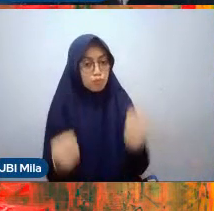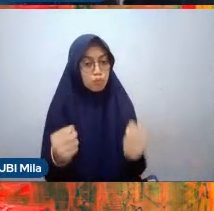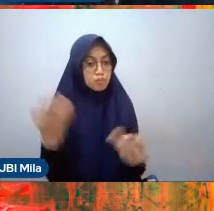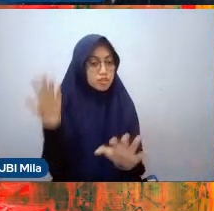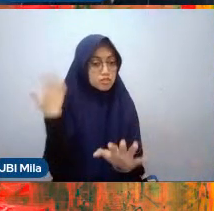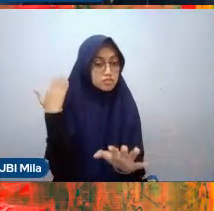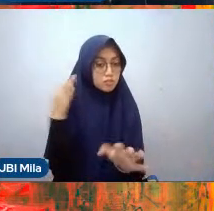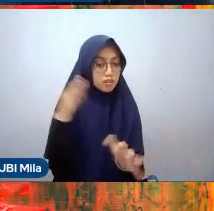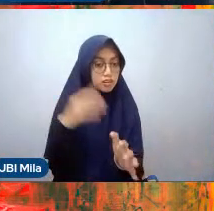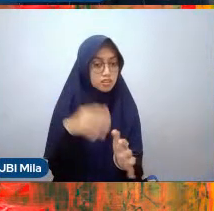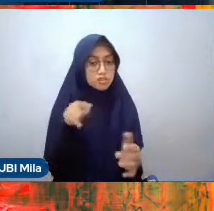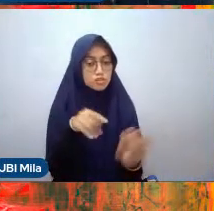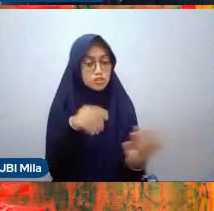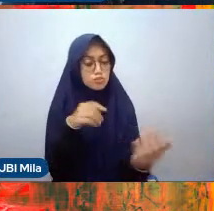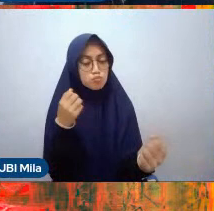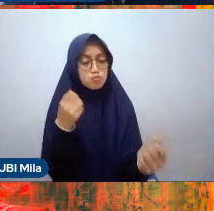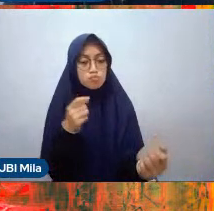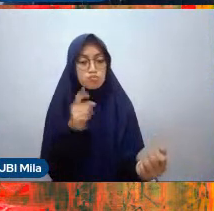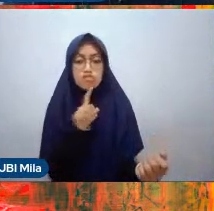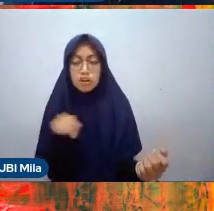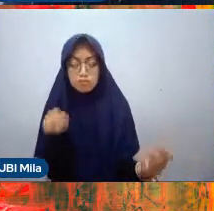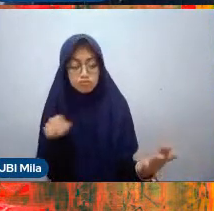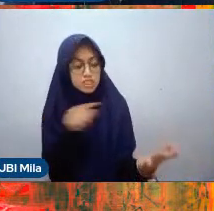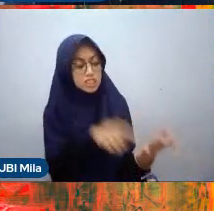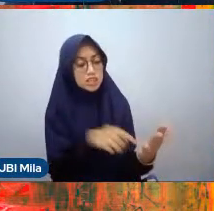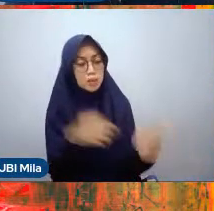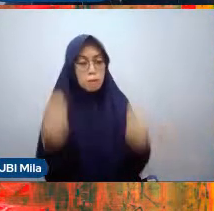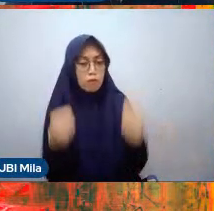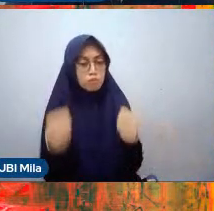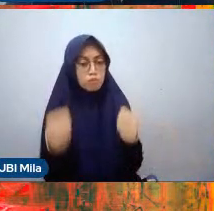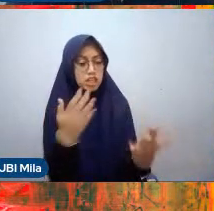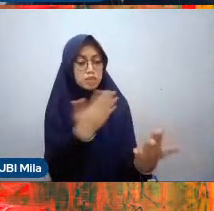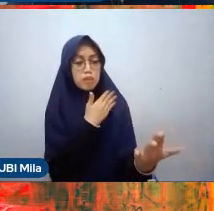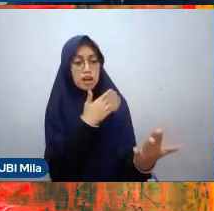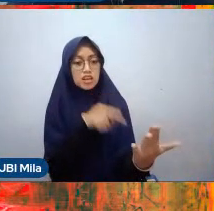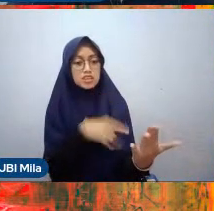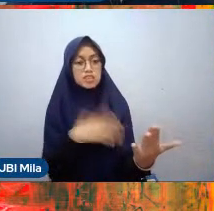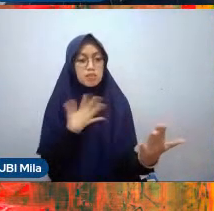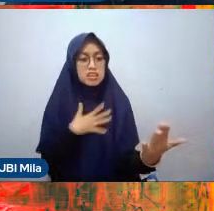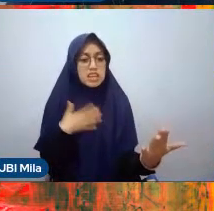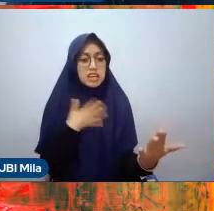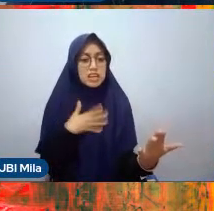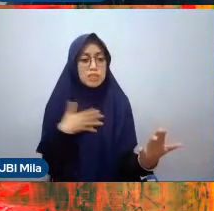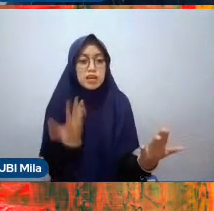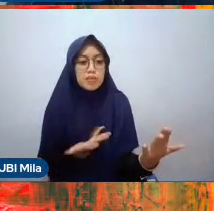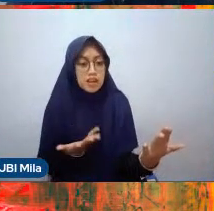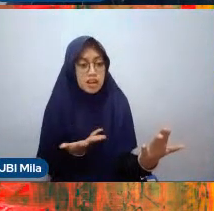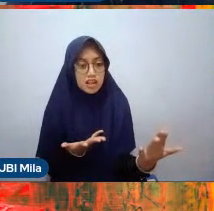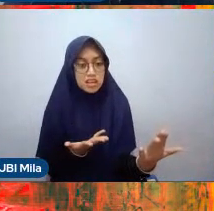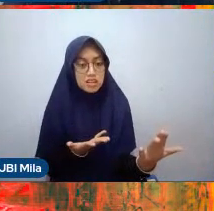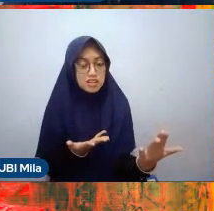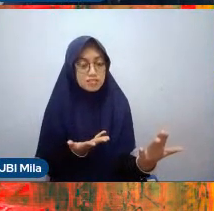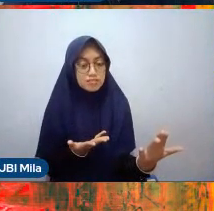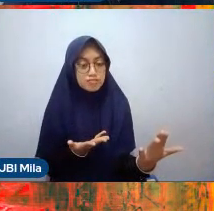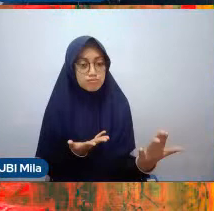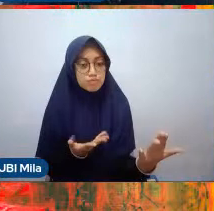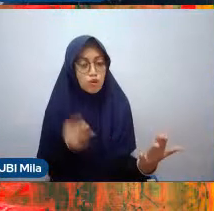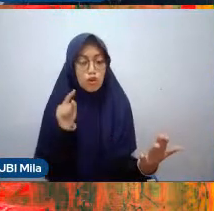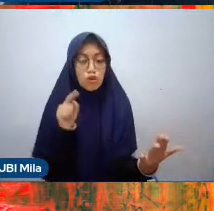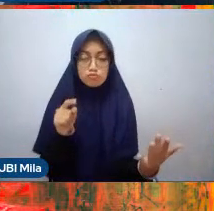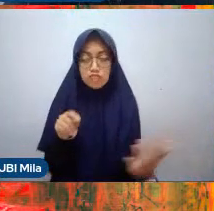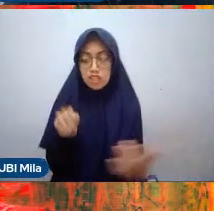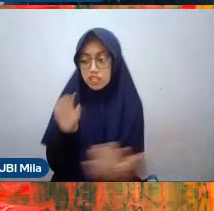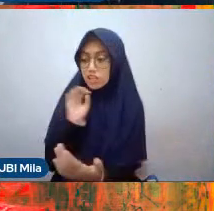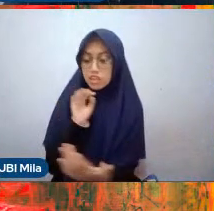Menurut kamu si mobil ini apa ya yang dirasain sama dia ya? Dia merasakan apa ya? dia nanti akhirnya tuh akan cerita, oh nih kayaknya